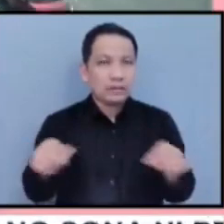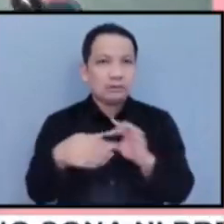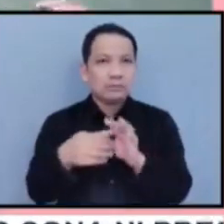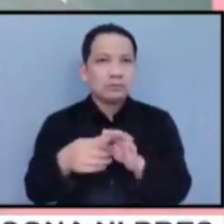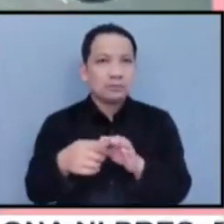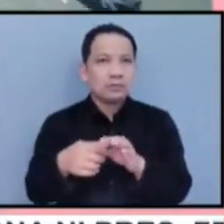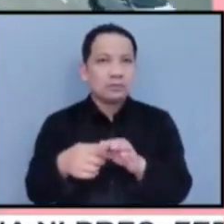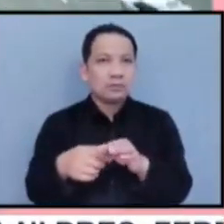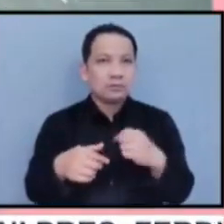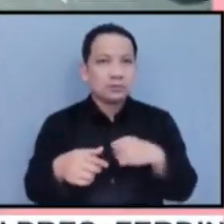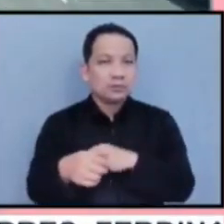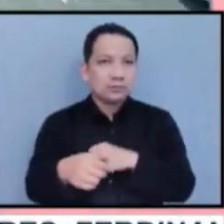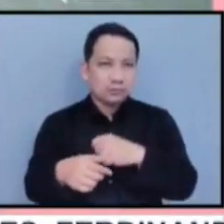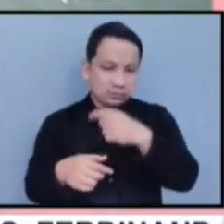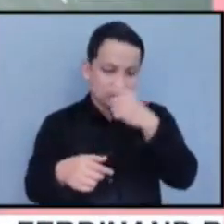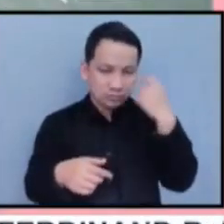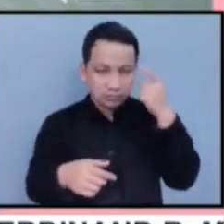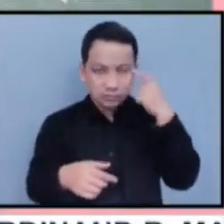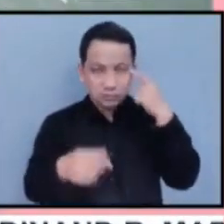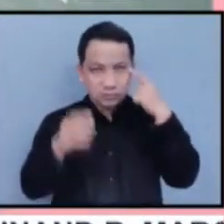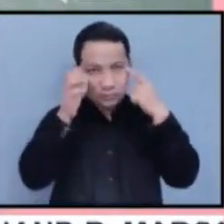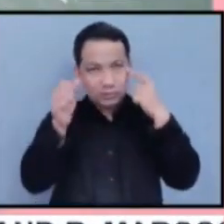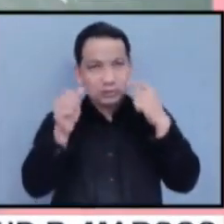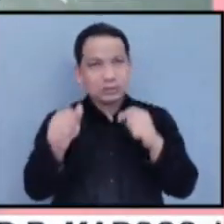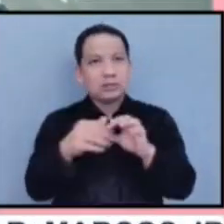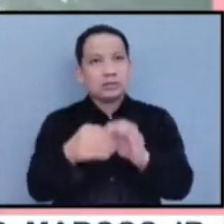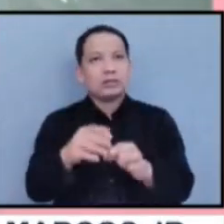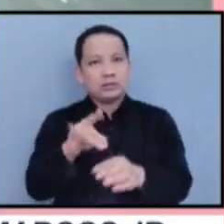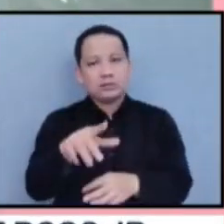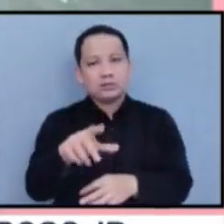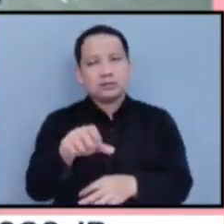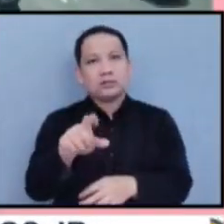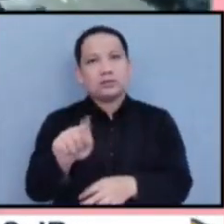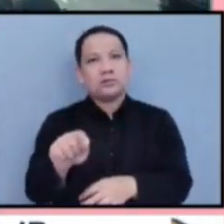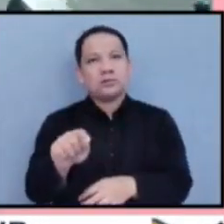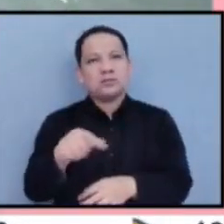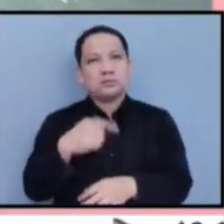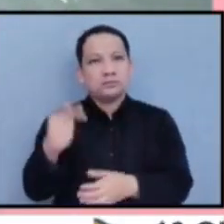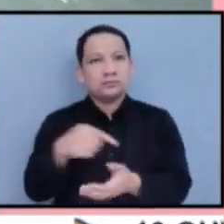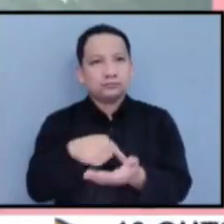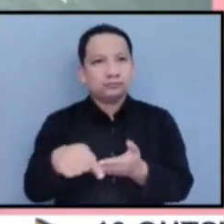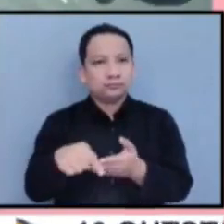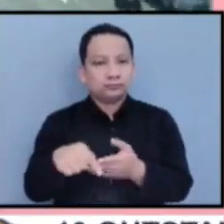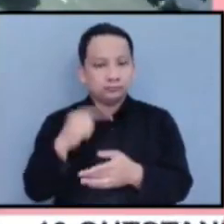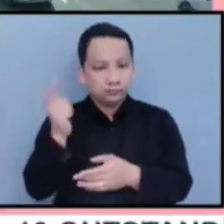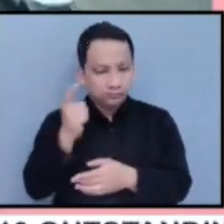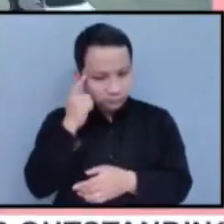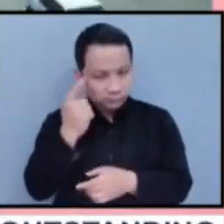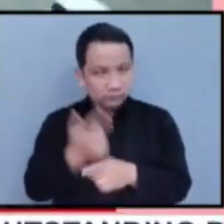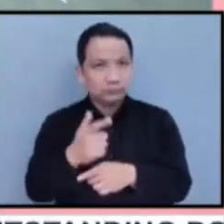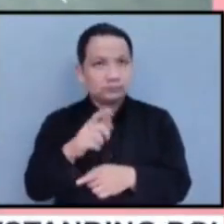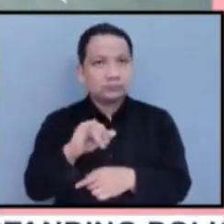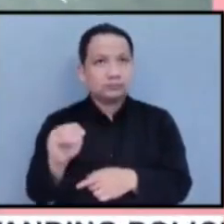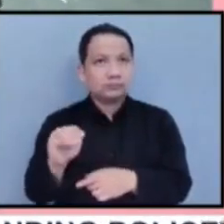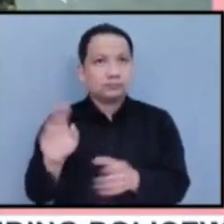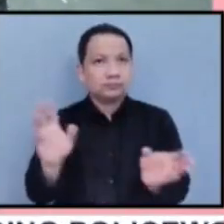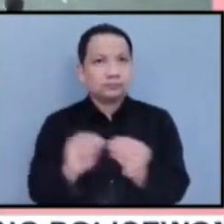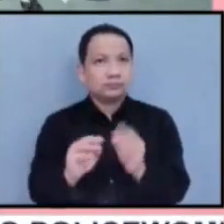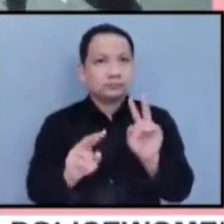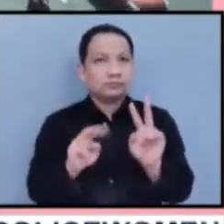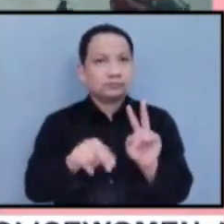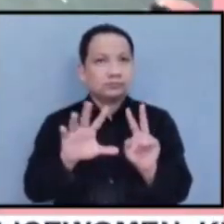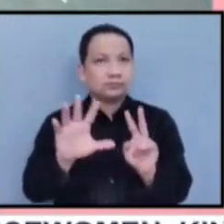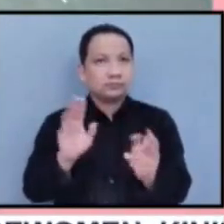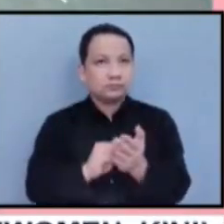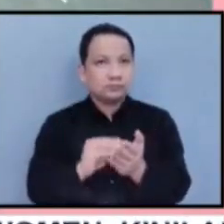kay Summer Governor Shari Antan de los Santos, sinabi niya na maglalaan ang provincial government of Samar ng initial na 2.5